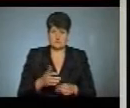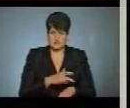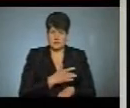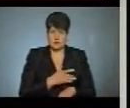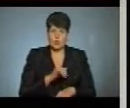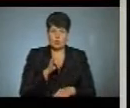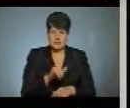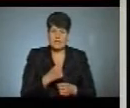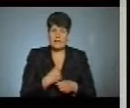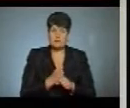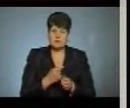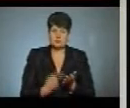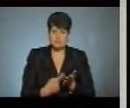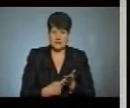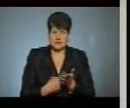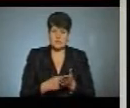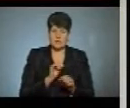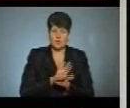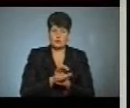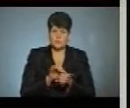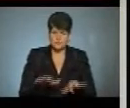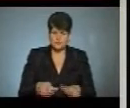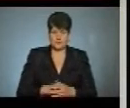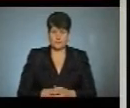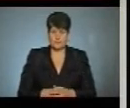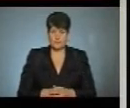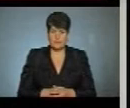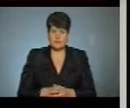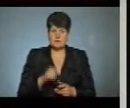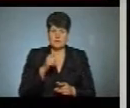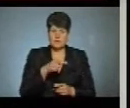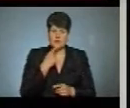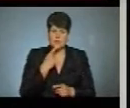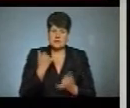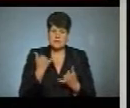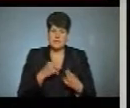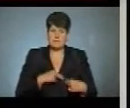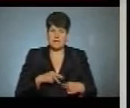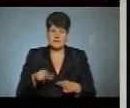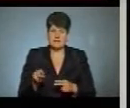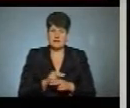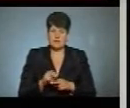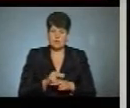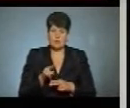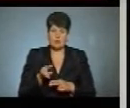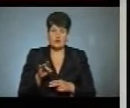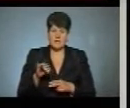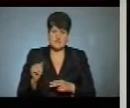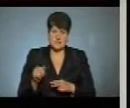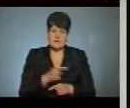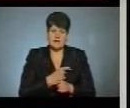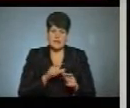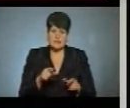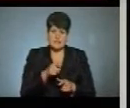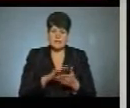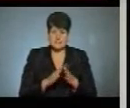них лабораторно підтвердили COVID-19, розповів Богдан Кучер. За його словами, зараз ці працівники лікуються в Почаївській лікарні, їхній